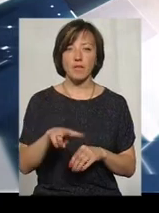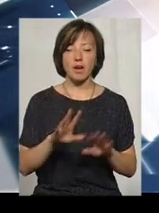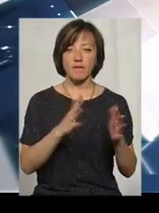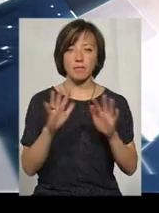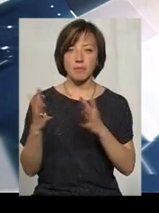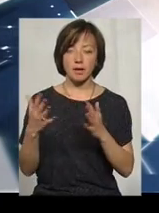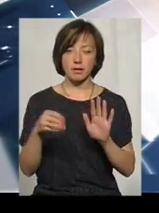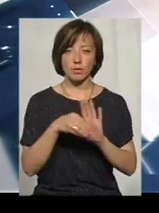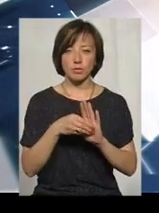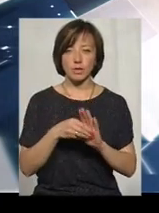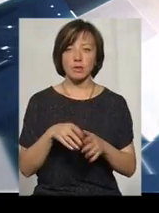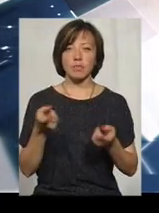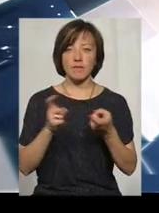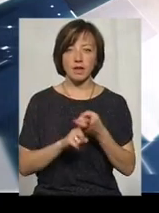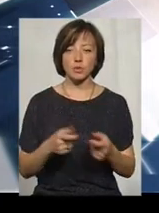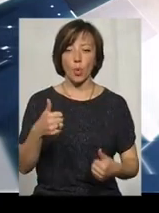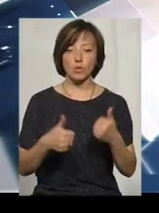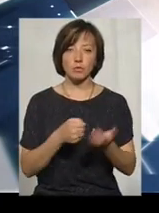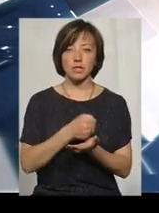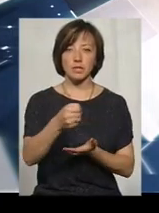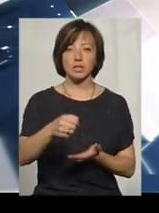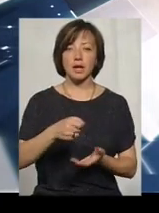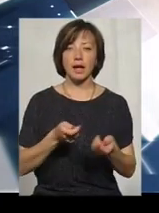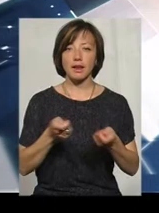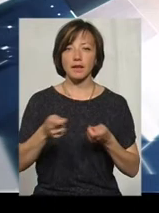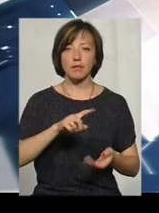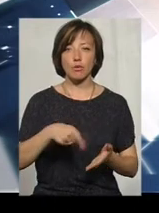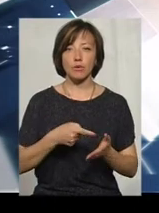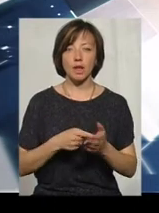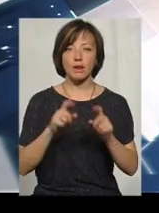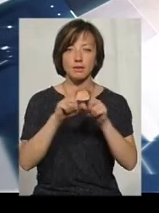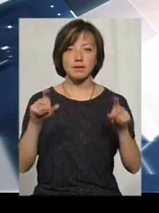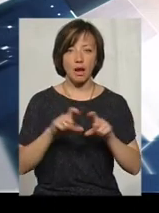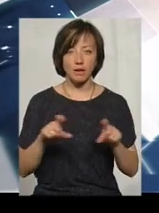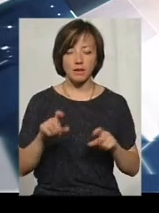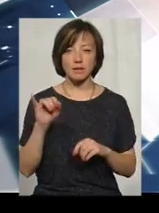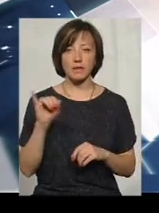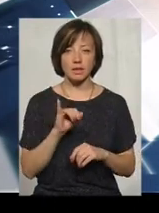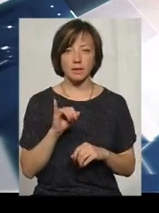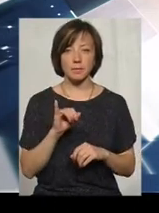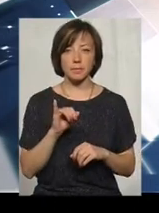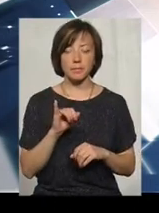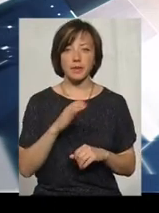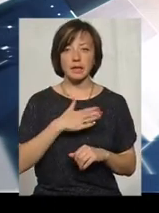з конкурсним призначенням керівників комунальних закладів. І